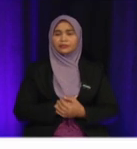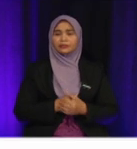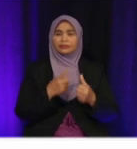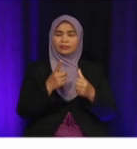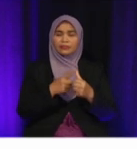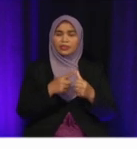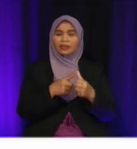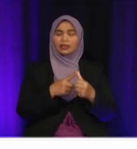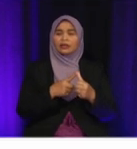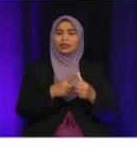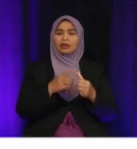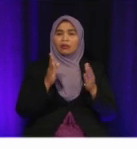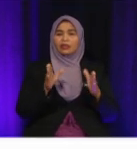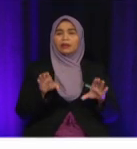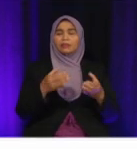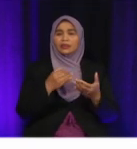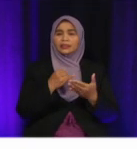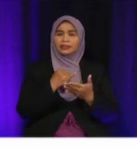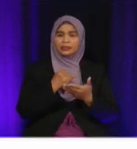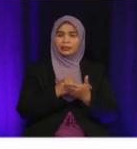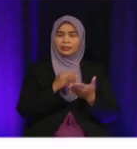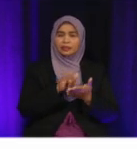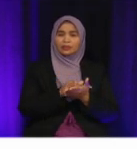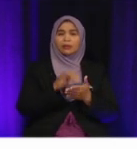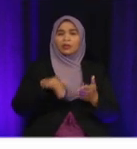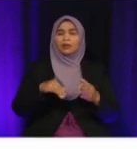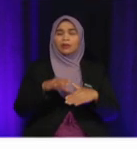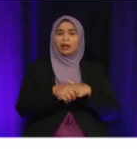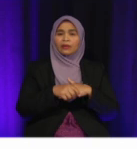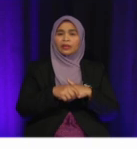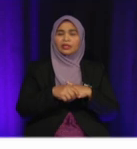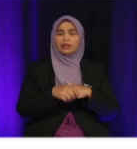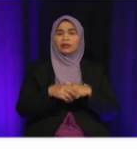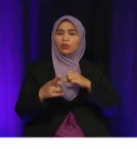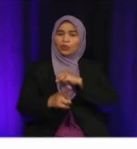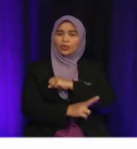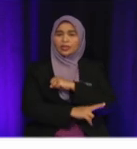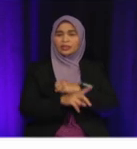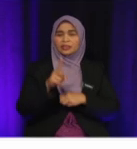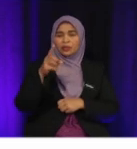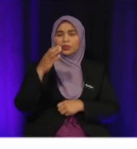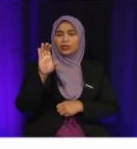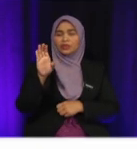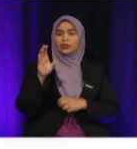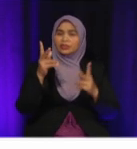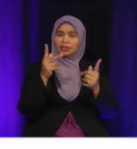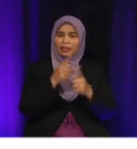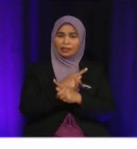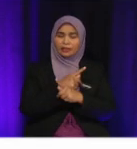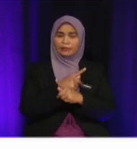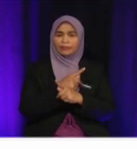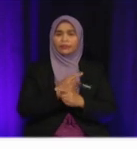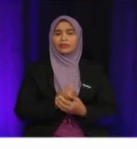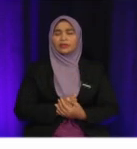pertama, pezina bukan muson yang belum berkahwin dikenakan sebat 100 kali sebatan.